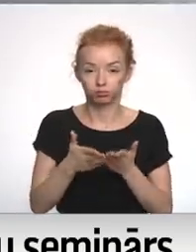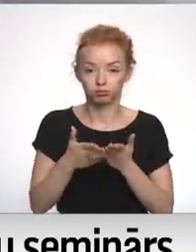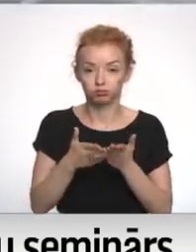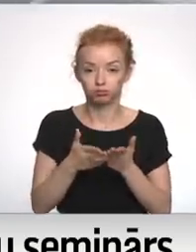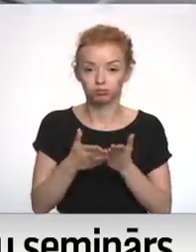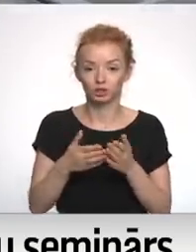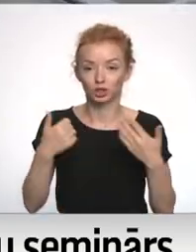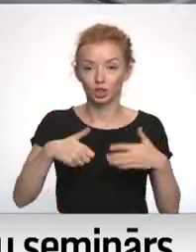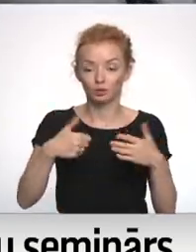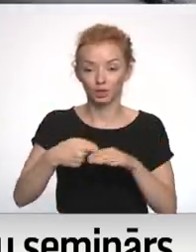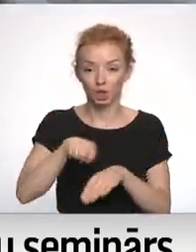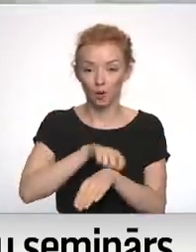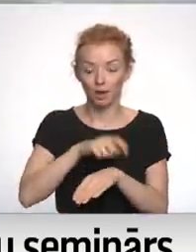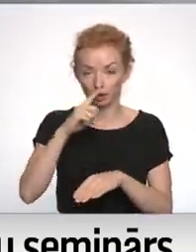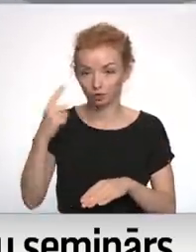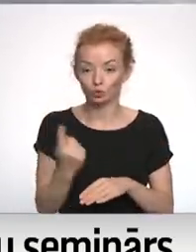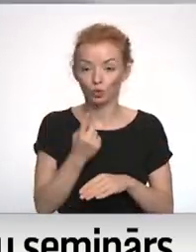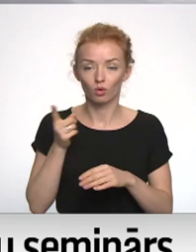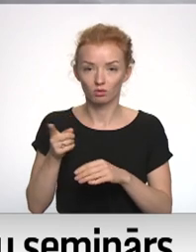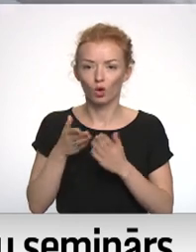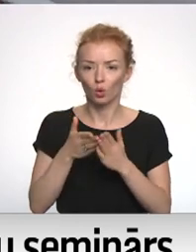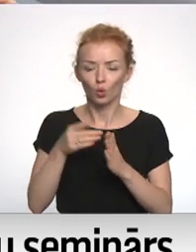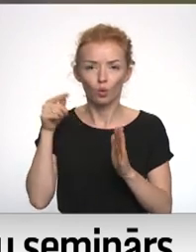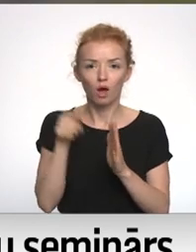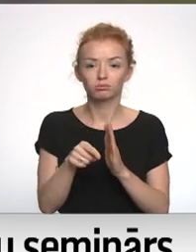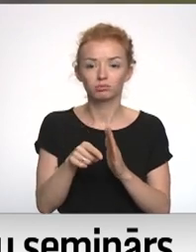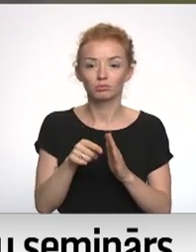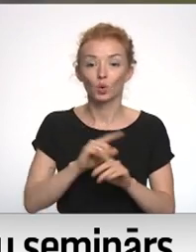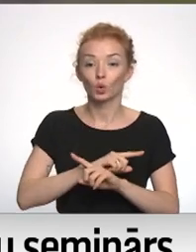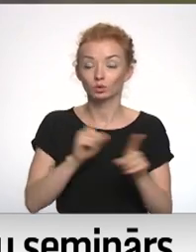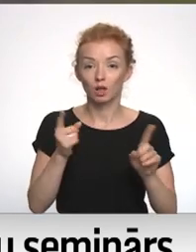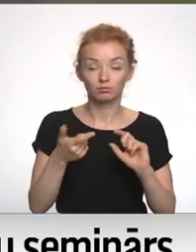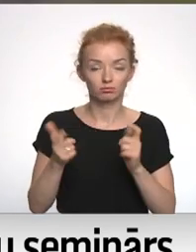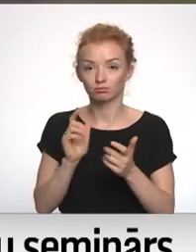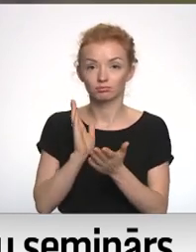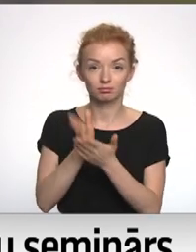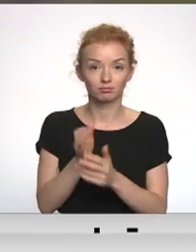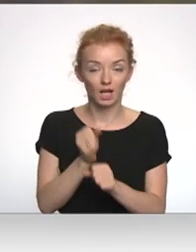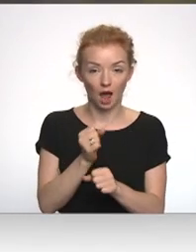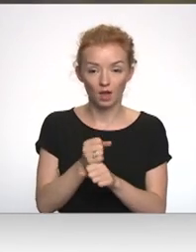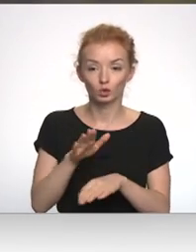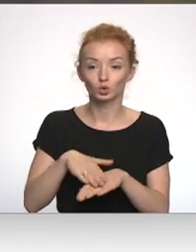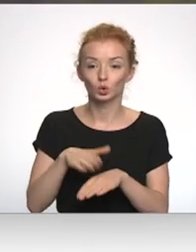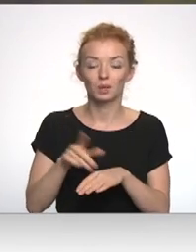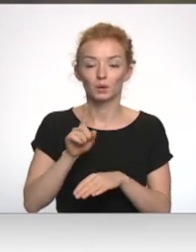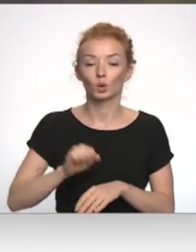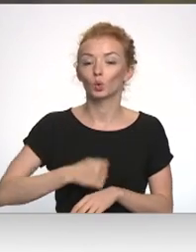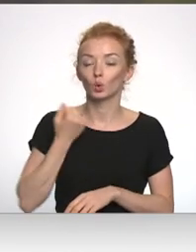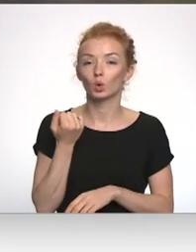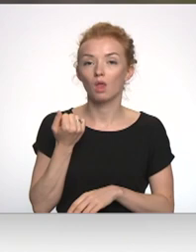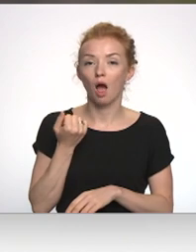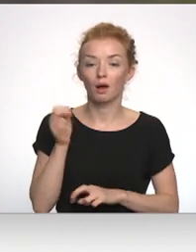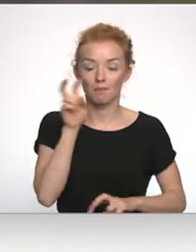nekā 60 km/h, ievad jūrā. Un uzreiz ejot strādāt, sunim ir grūtāk. Tā